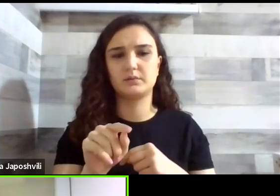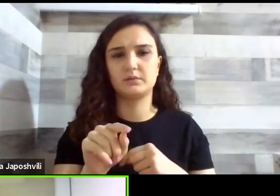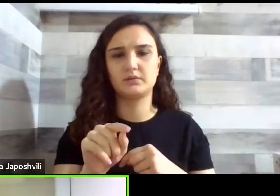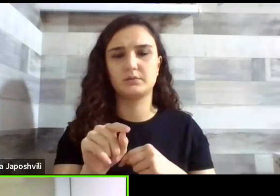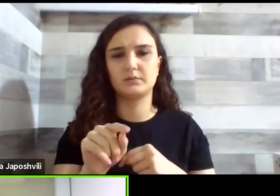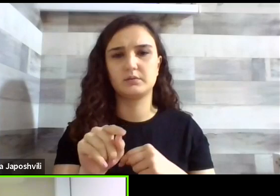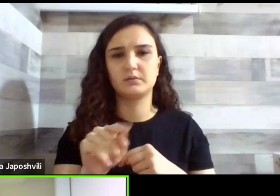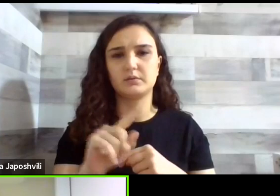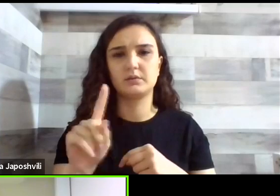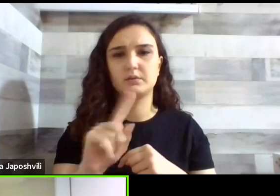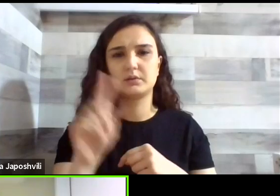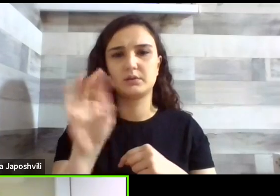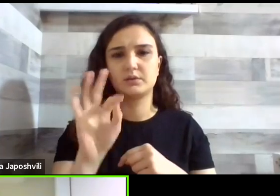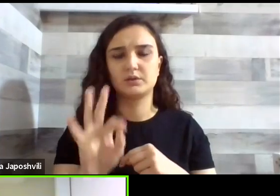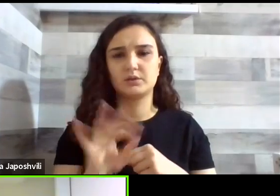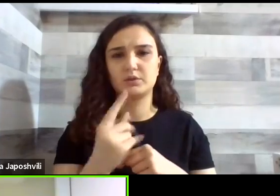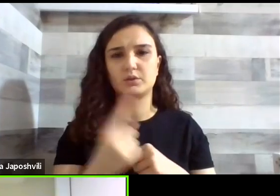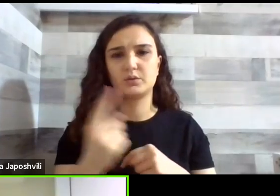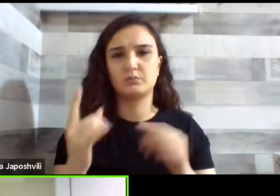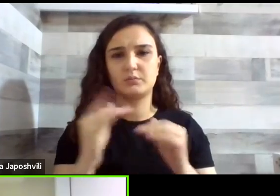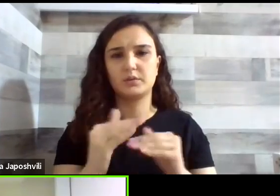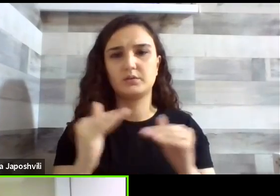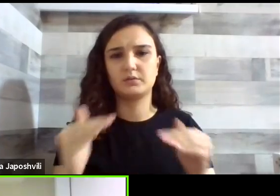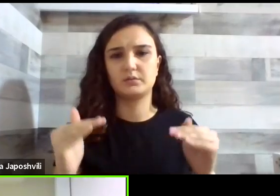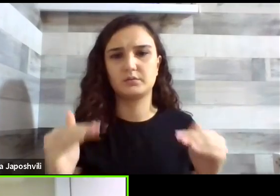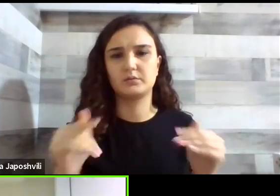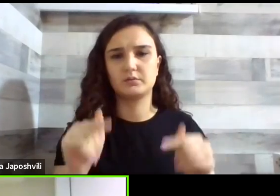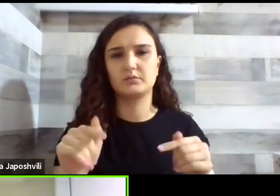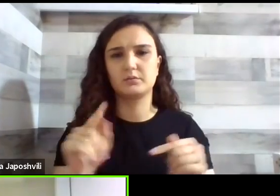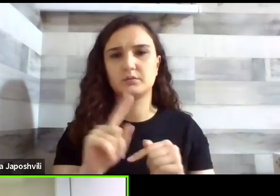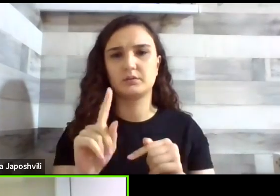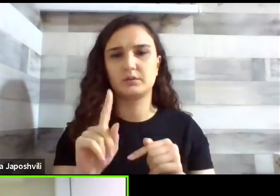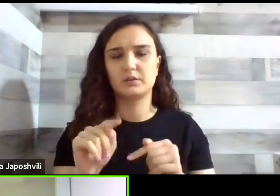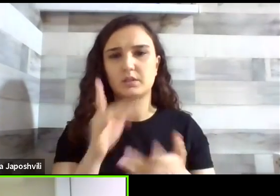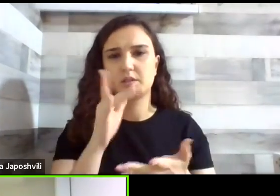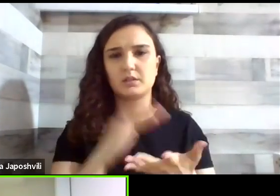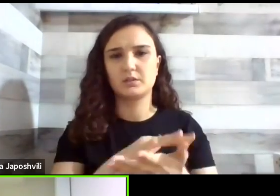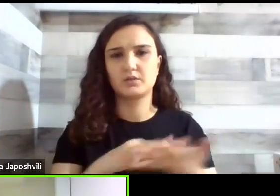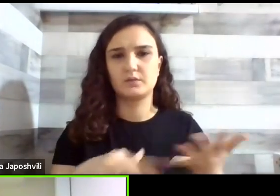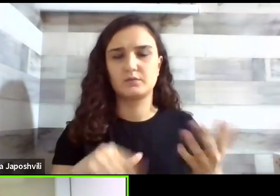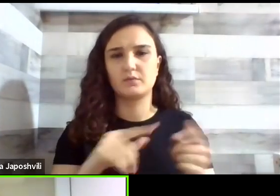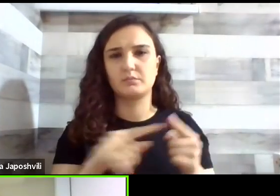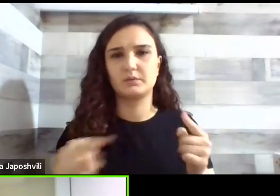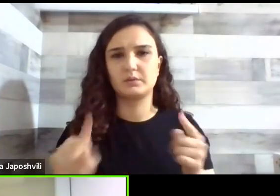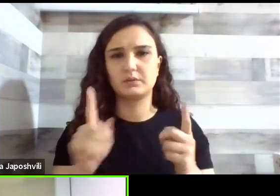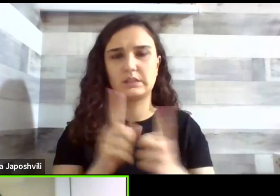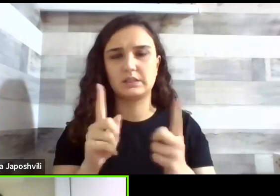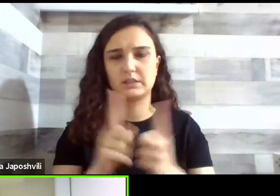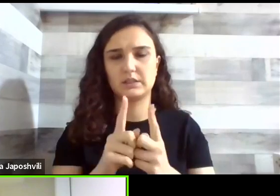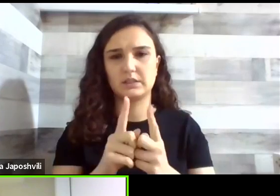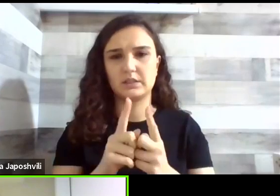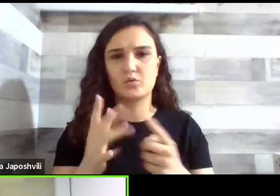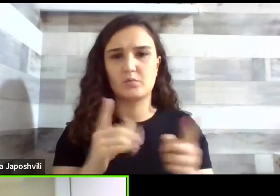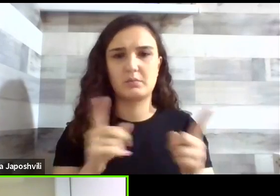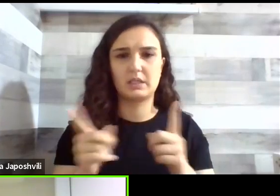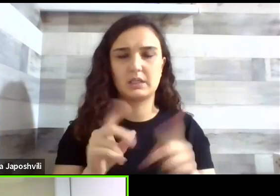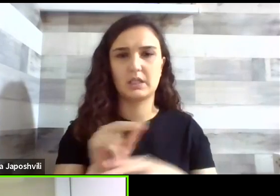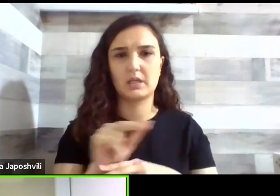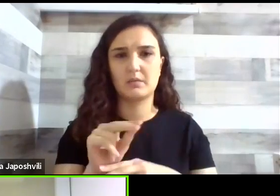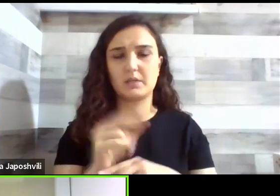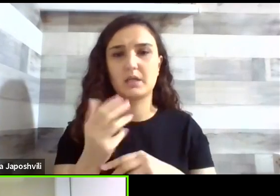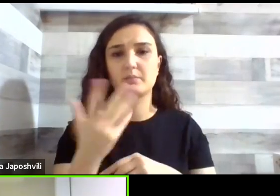რა სიხშირით თითოეულ ბავშვთან და რა ხანგრძლივობის სესია თუნდაც ხო და რომელი თერაპია